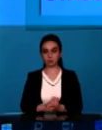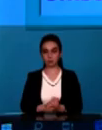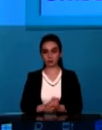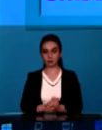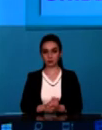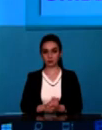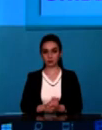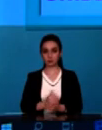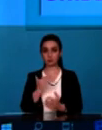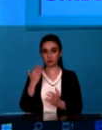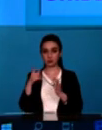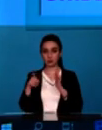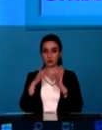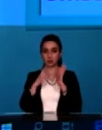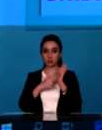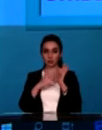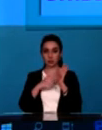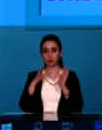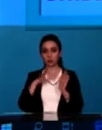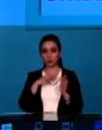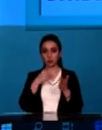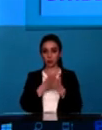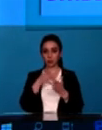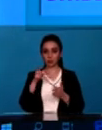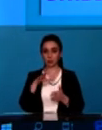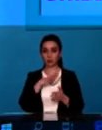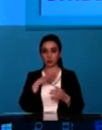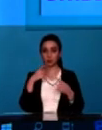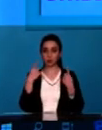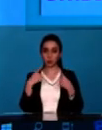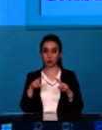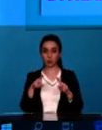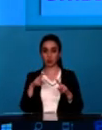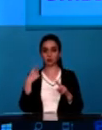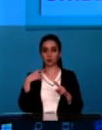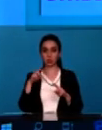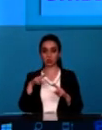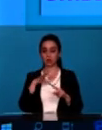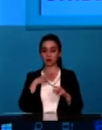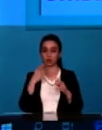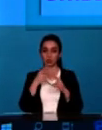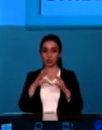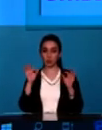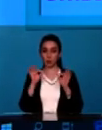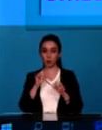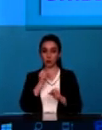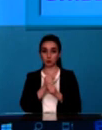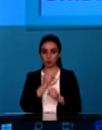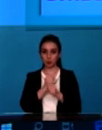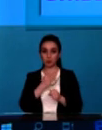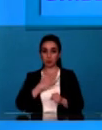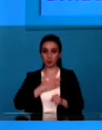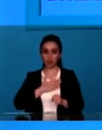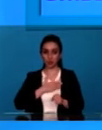изменяется. Вот здесь стало 8, а до этого было у нас там другое значение. Вот таким образом работает